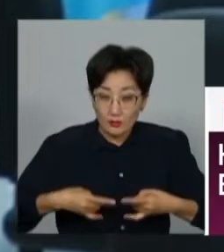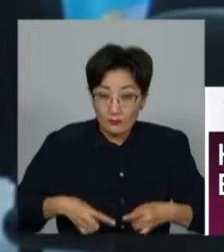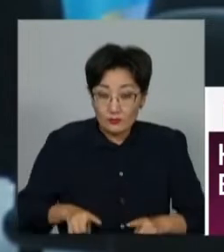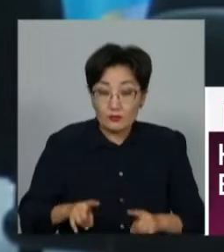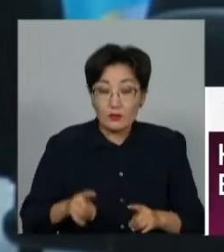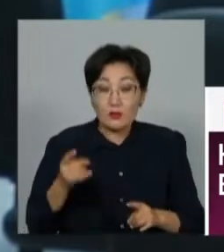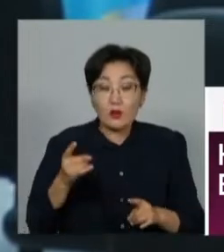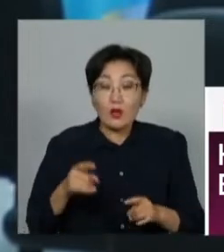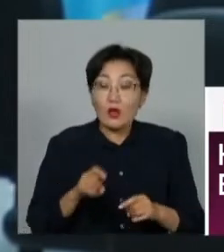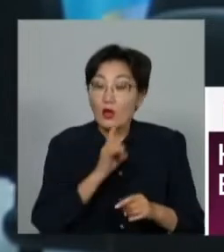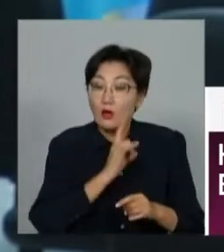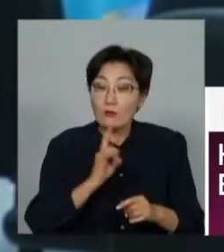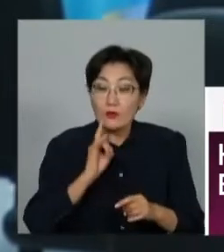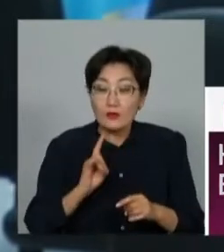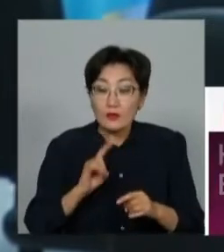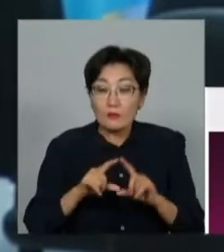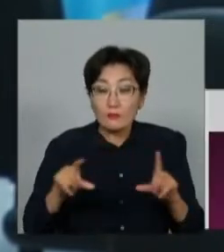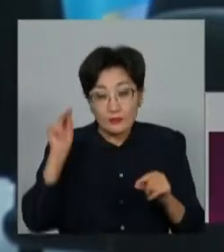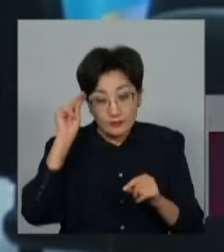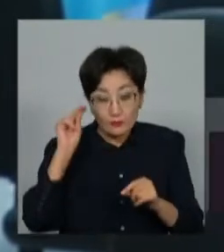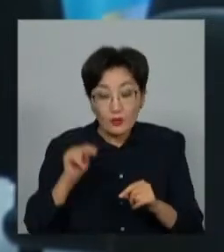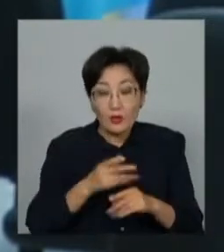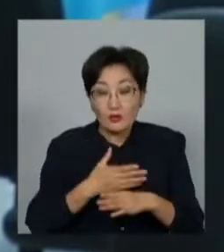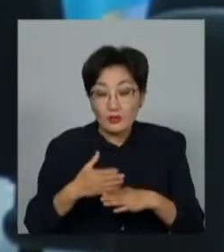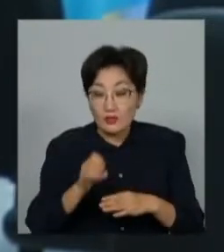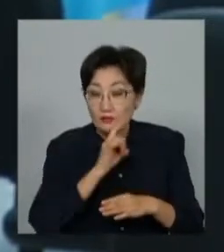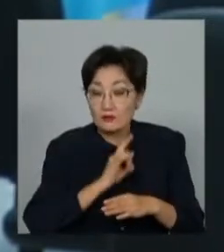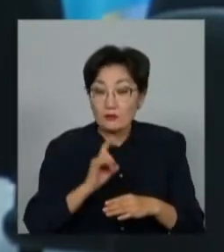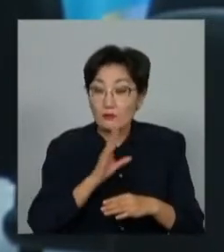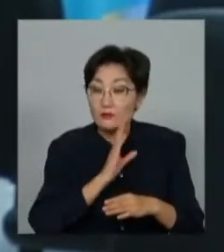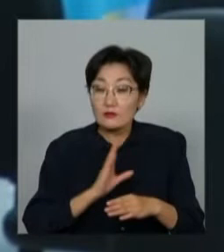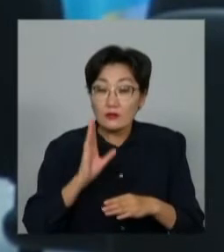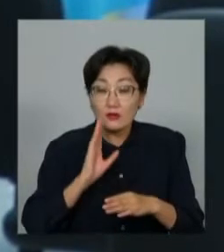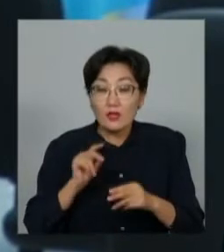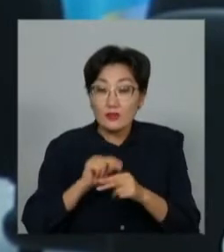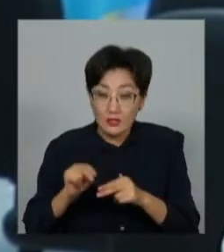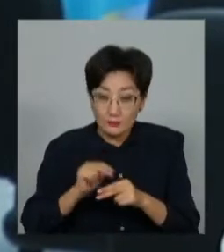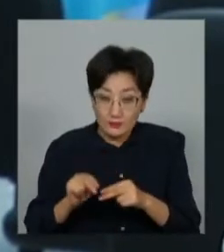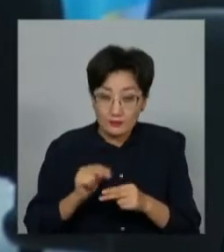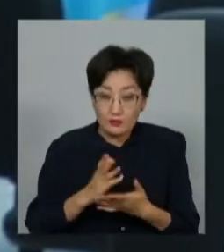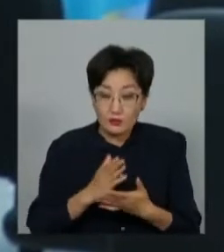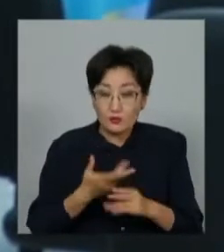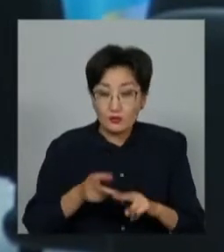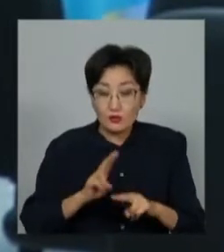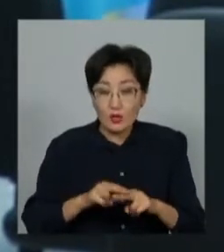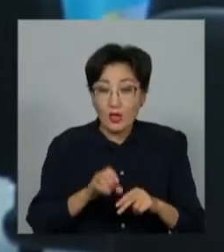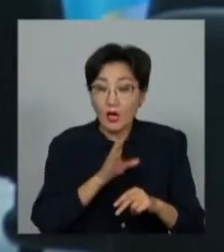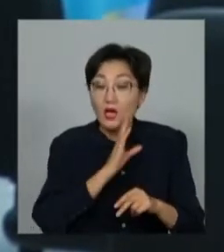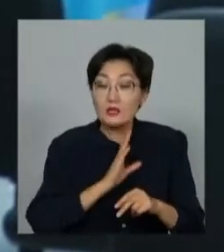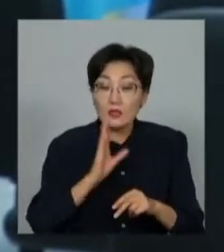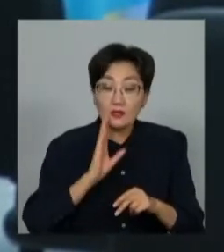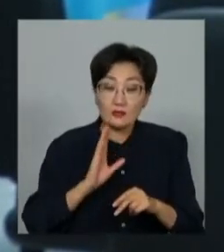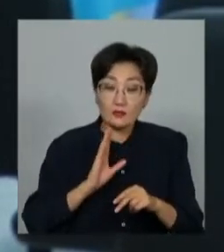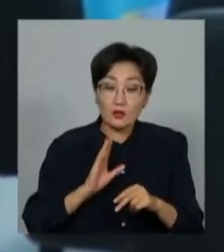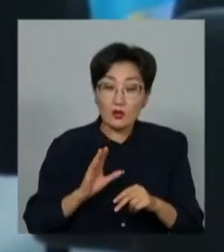ол ана деген медреседе оқиды және ана деген тәрбиешінің тәрбиесін алады. Сондықтан